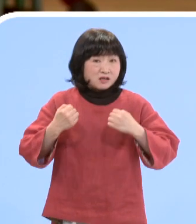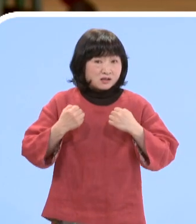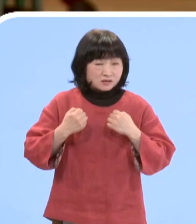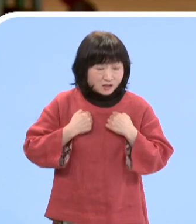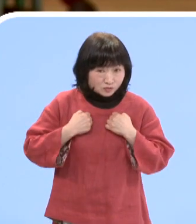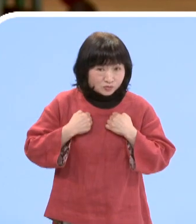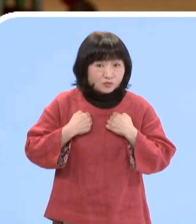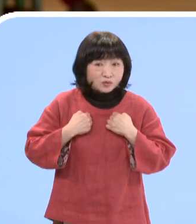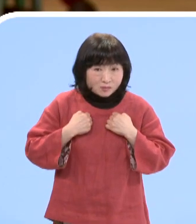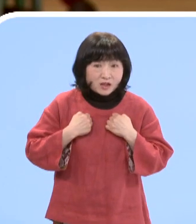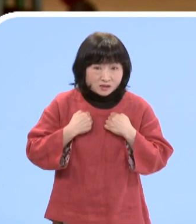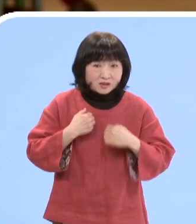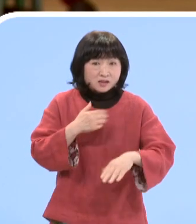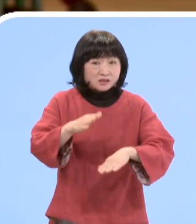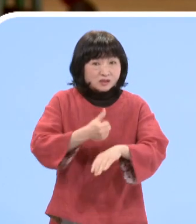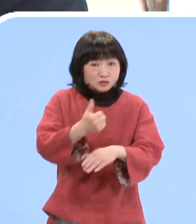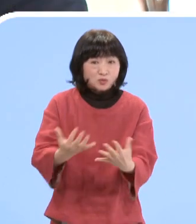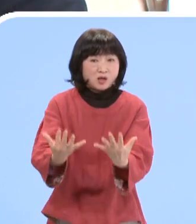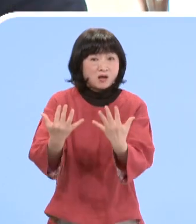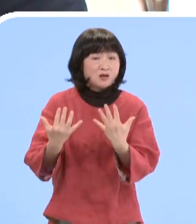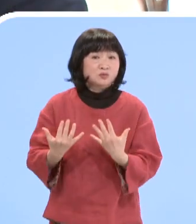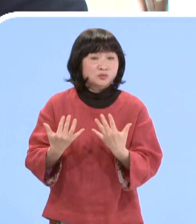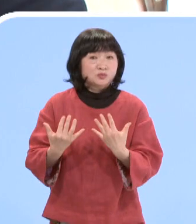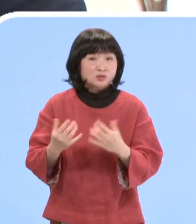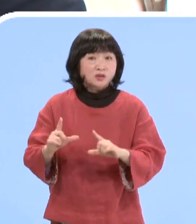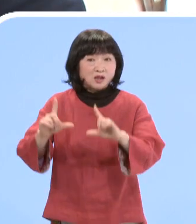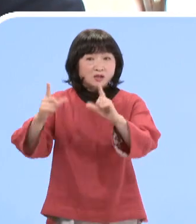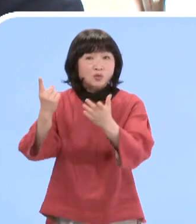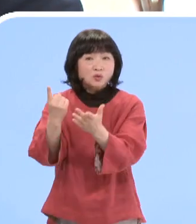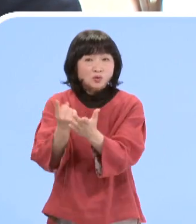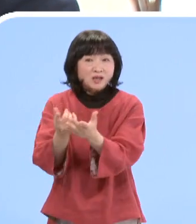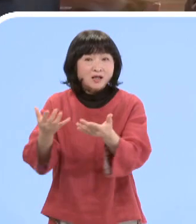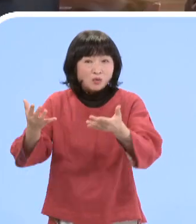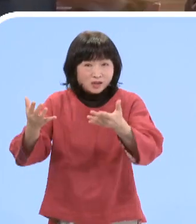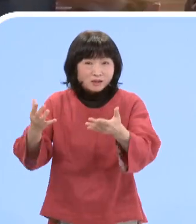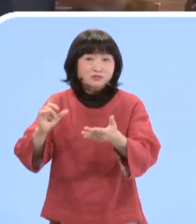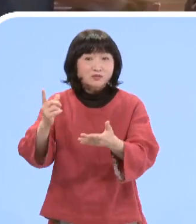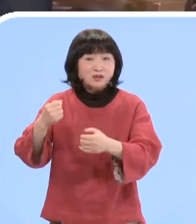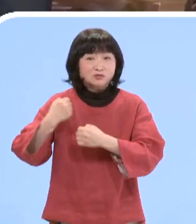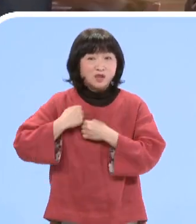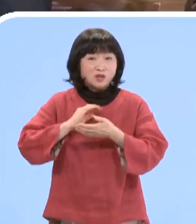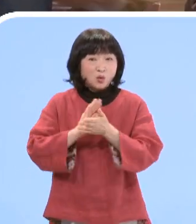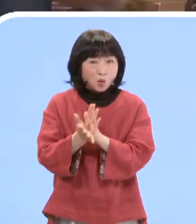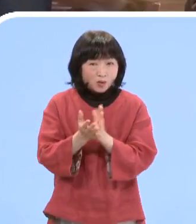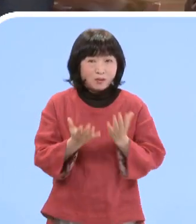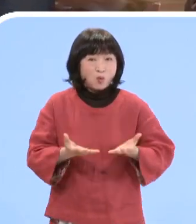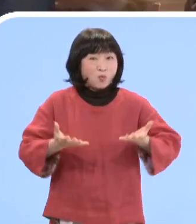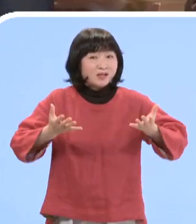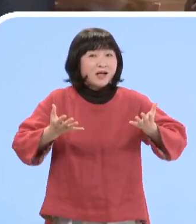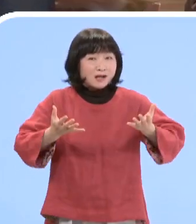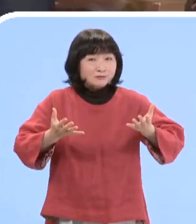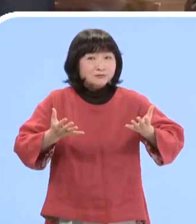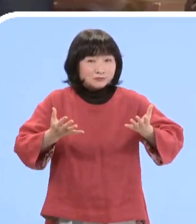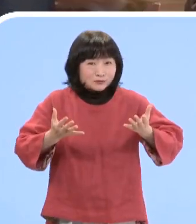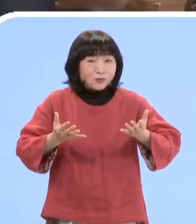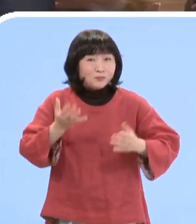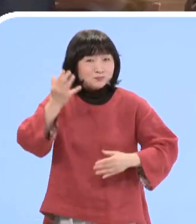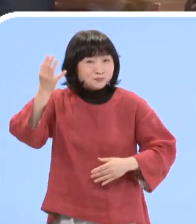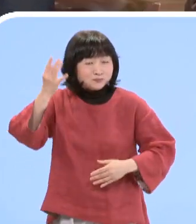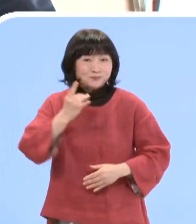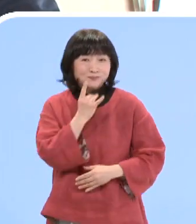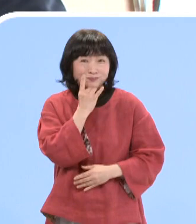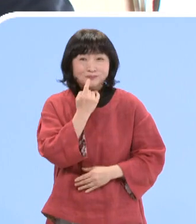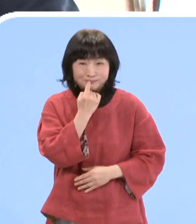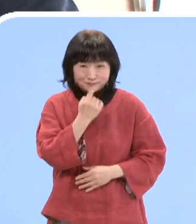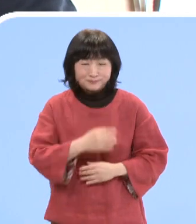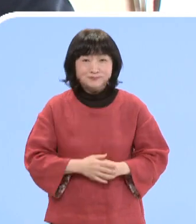はい、 まあ東京だけの話ではなくて、うん、我々の地域も盛り上がって、はい、いくんじゃないかと思って期待してます、